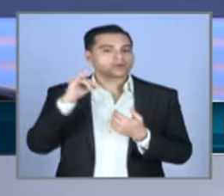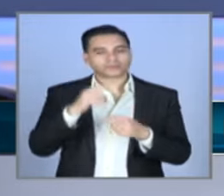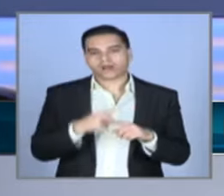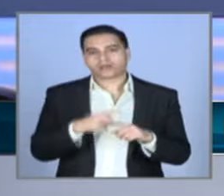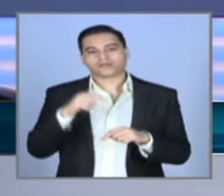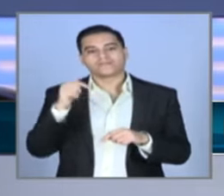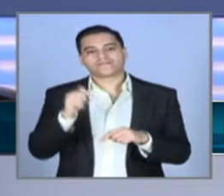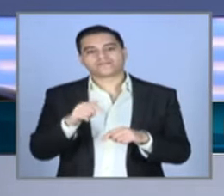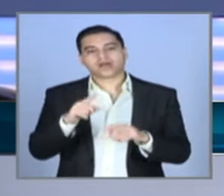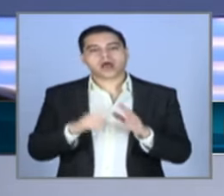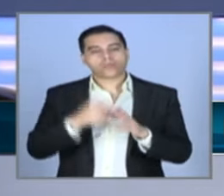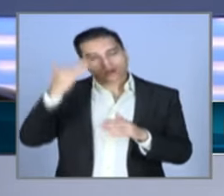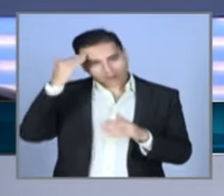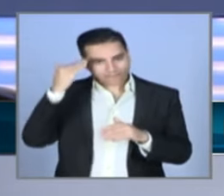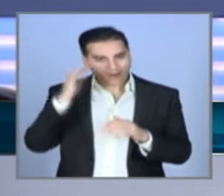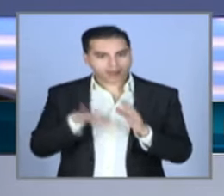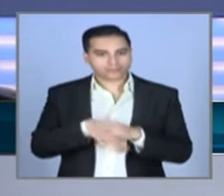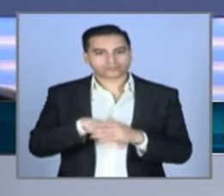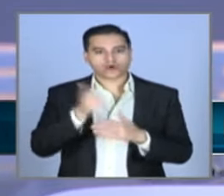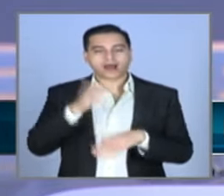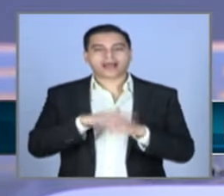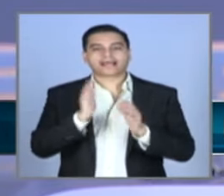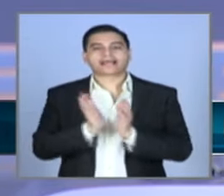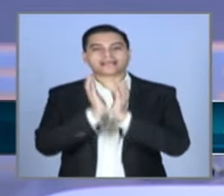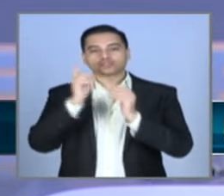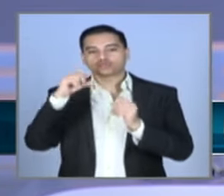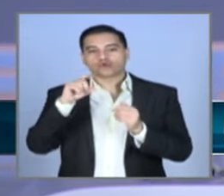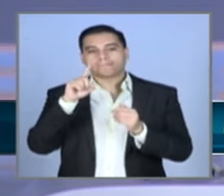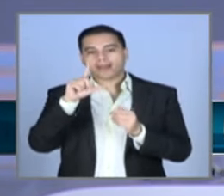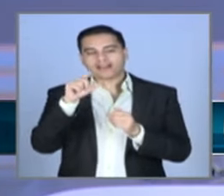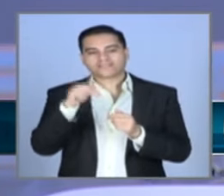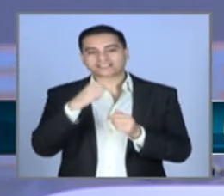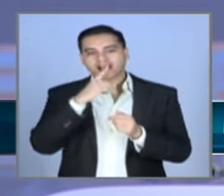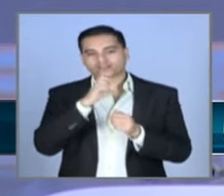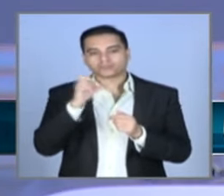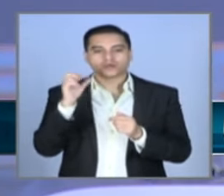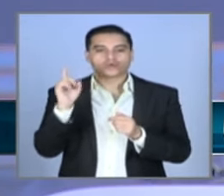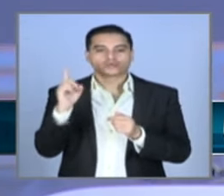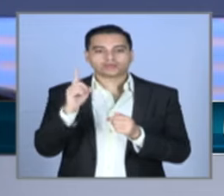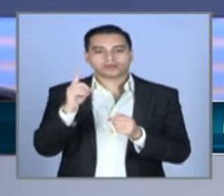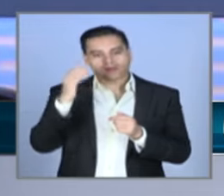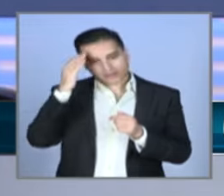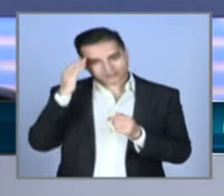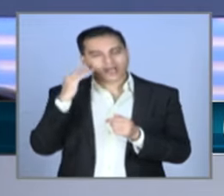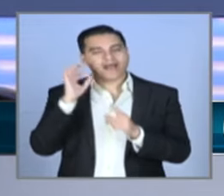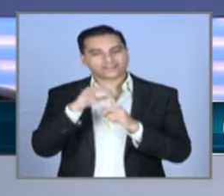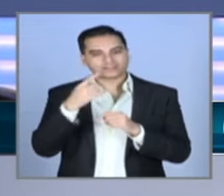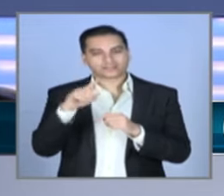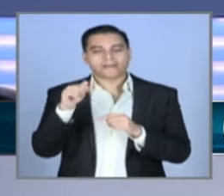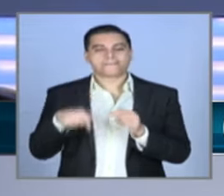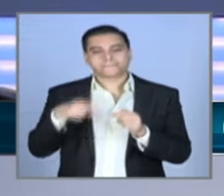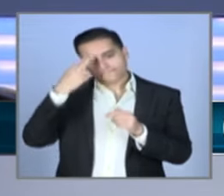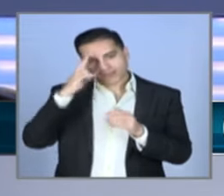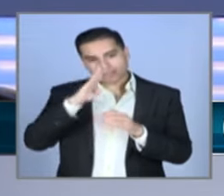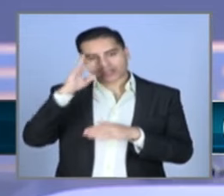58. غلط. من هي أول امرأة حصلت على جائزة نوبل في الكيمياء عام 1911؟ مدام كوري. صح. من هو